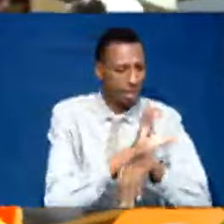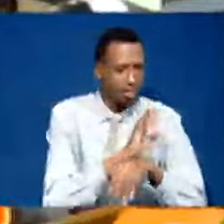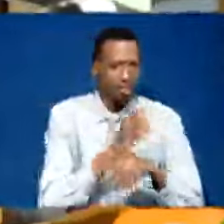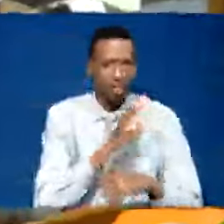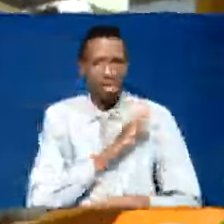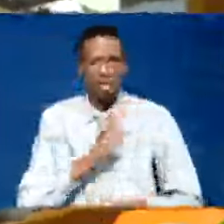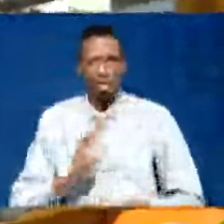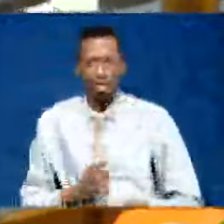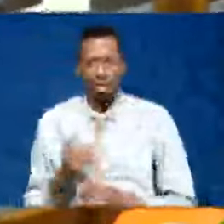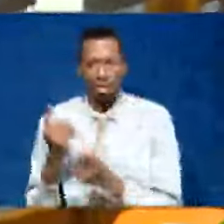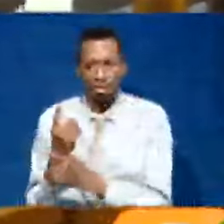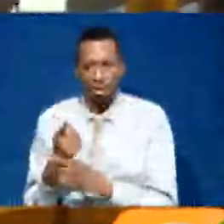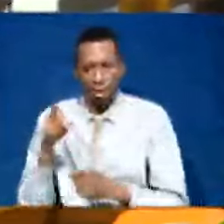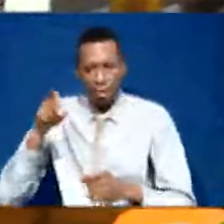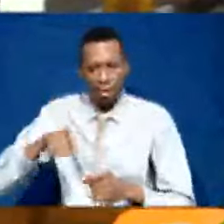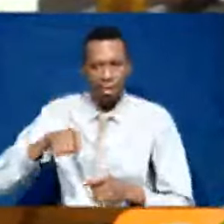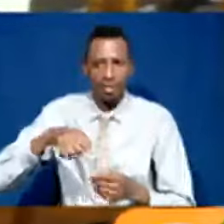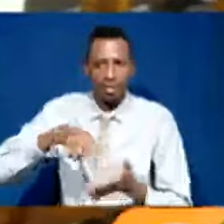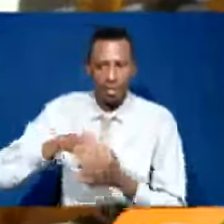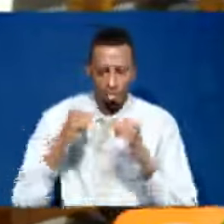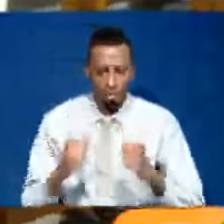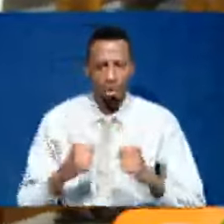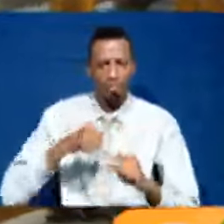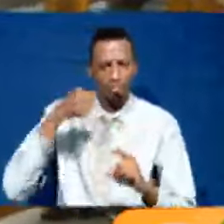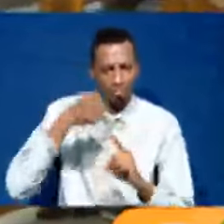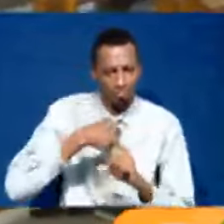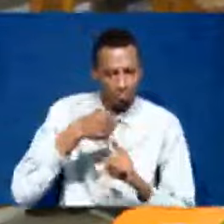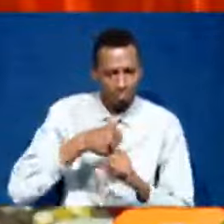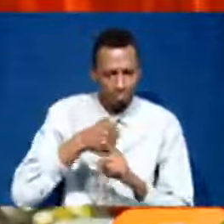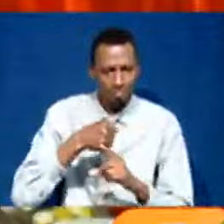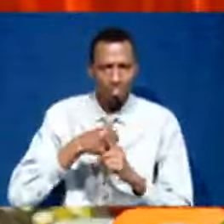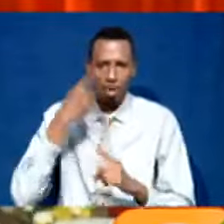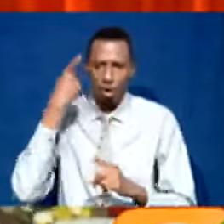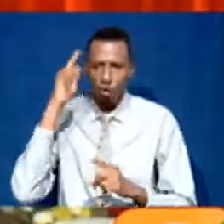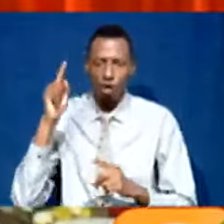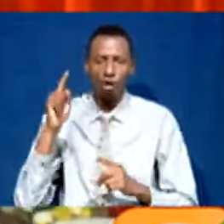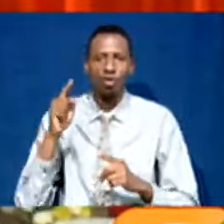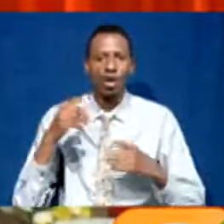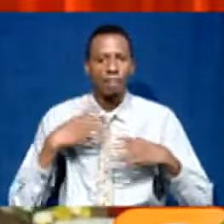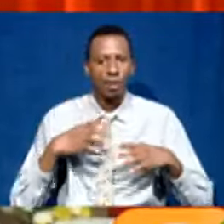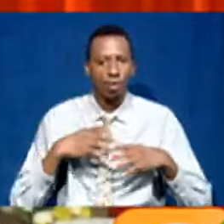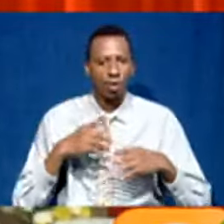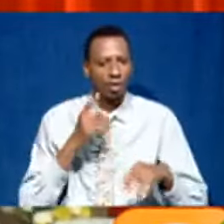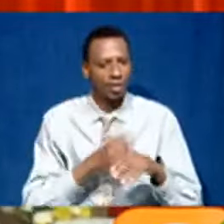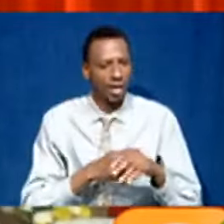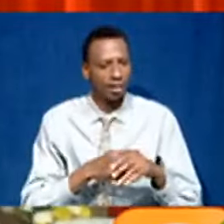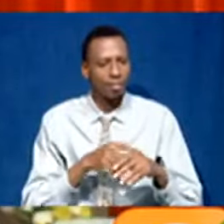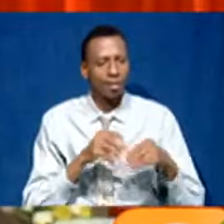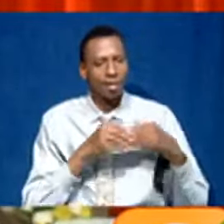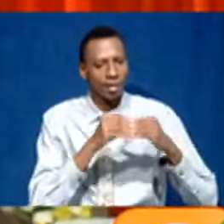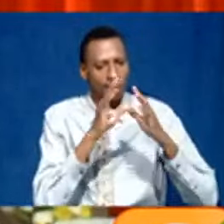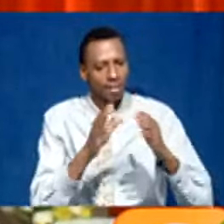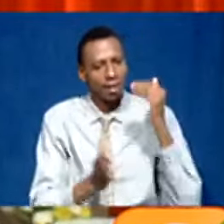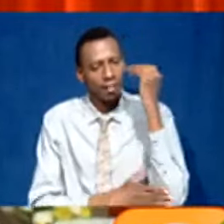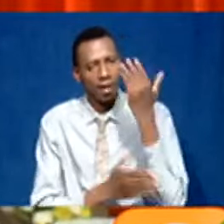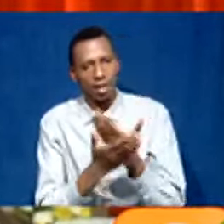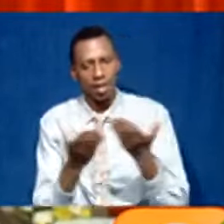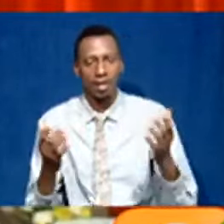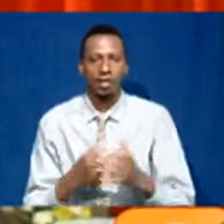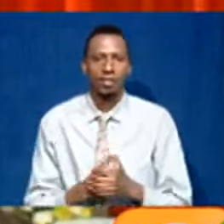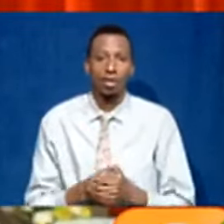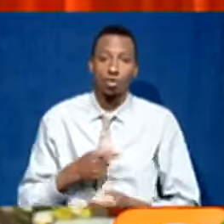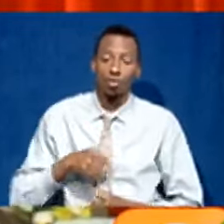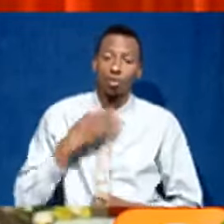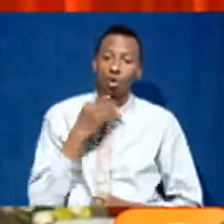kidete na kutetea wananchi dhidi ya uongozi mbaya. So when the church is put the truth back and to